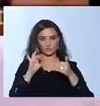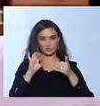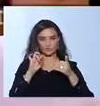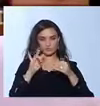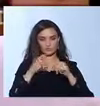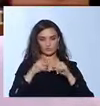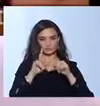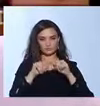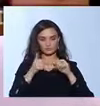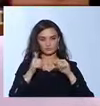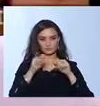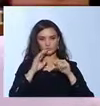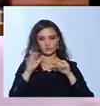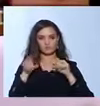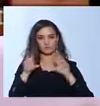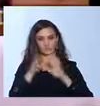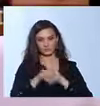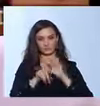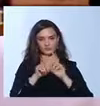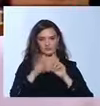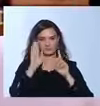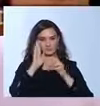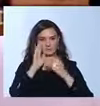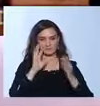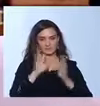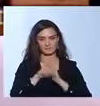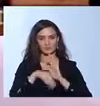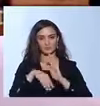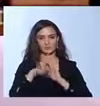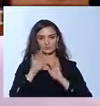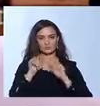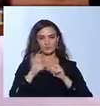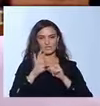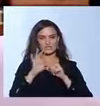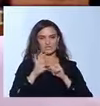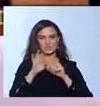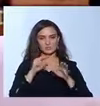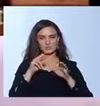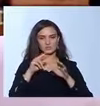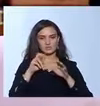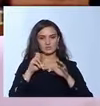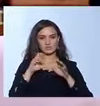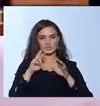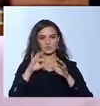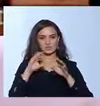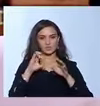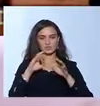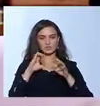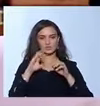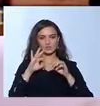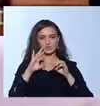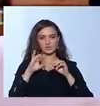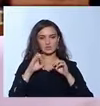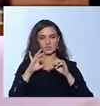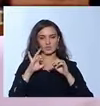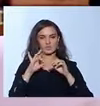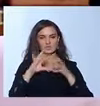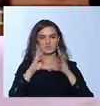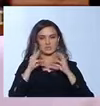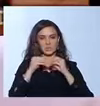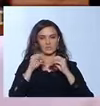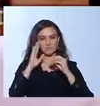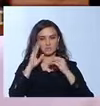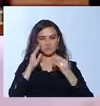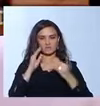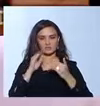რომელიც გვხვდება როგორც ქალბატონებში, ასევე მამაკაცებში. უფრო აგრესიული არის დიჰიდროტესტოსტერონი. ეს იგი საერთო